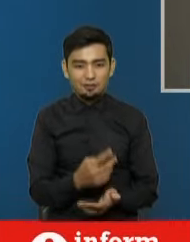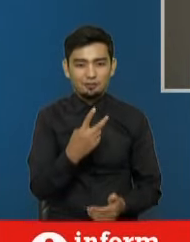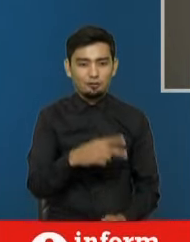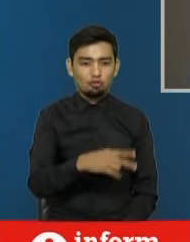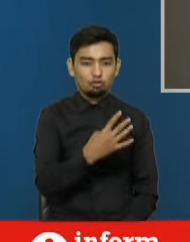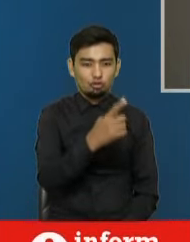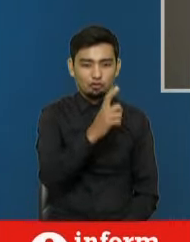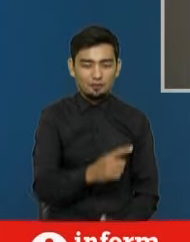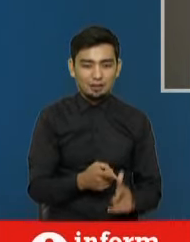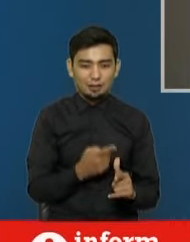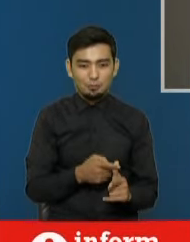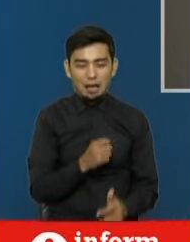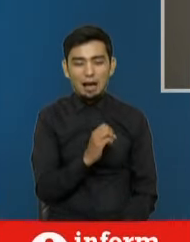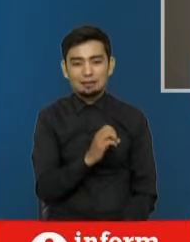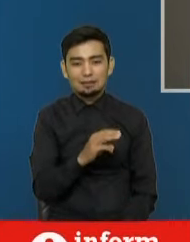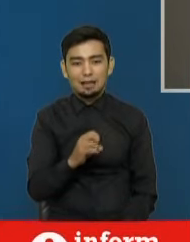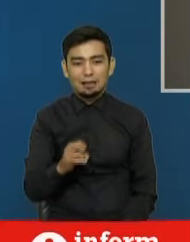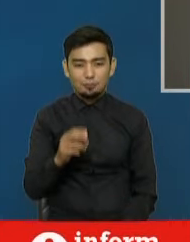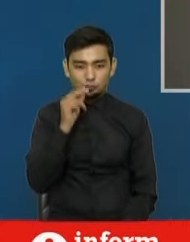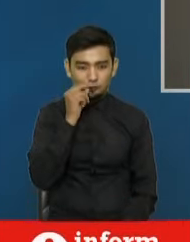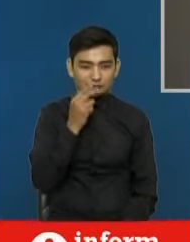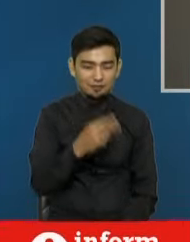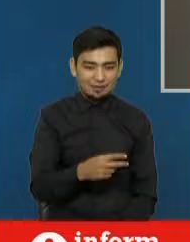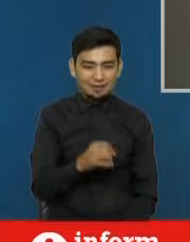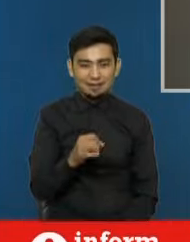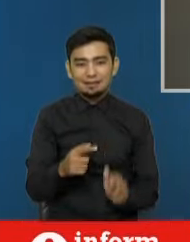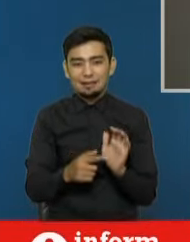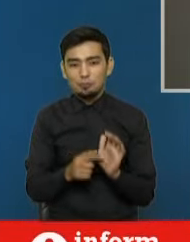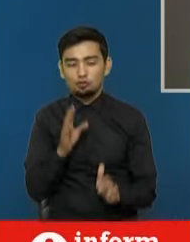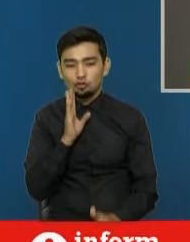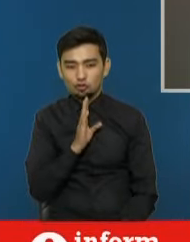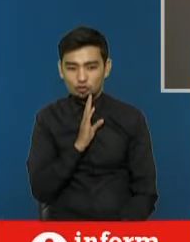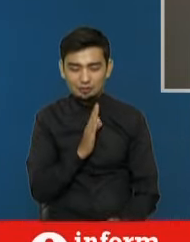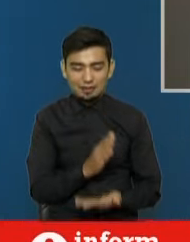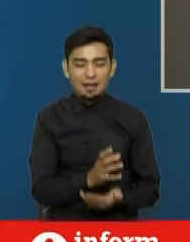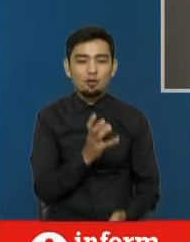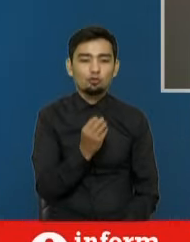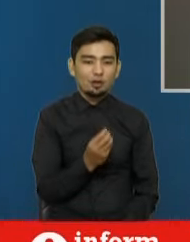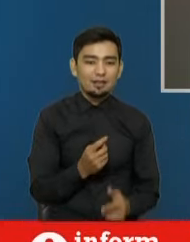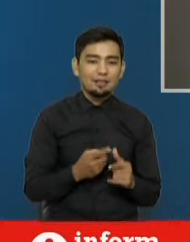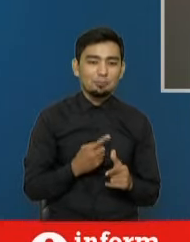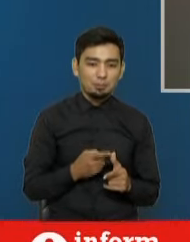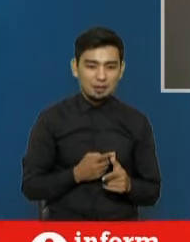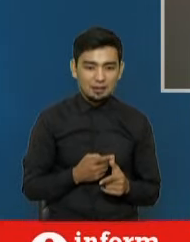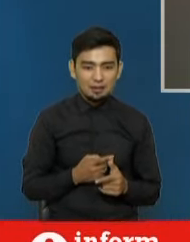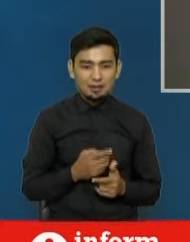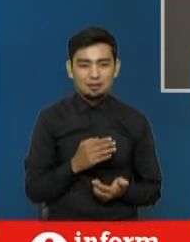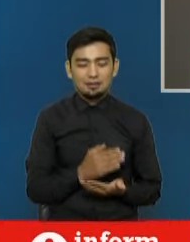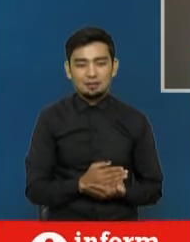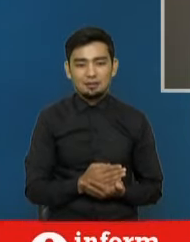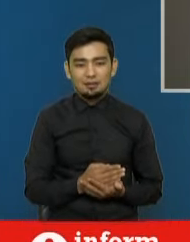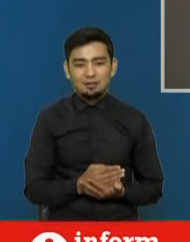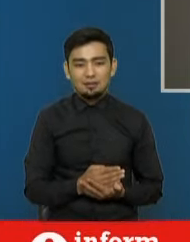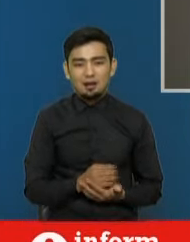24, 12 мужчин и 7 женщин. Также имеются имена, такие